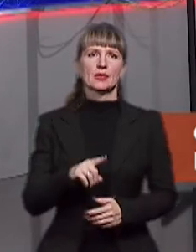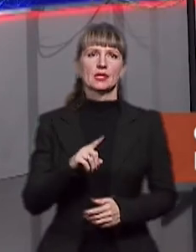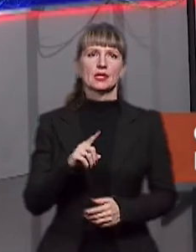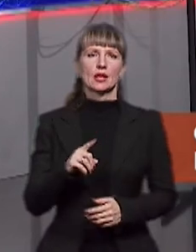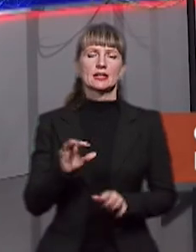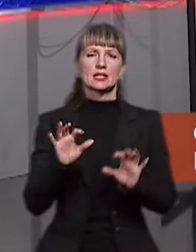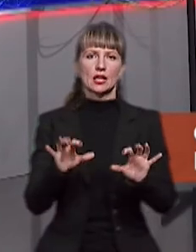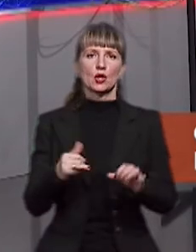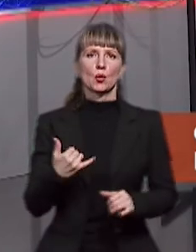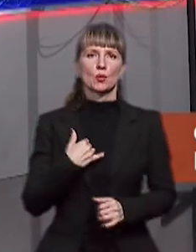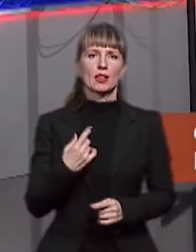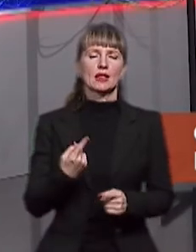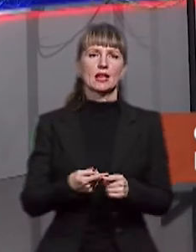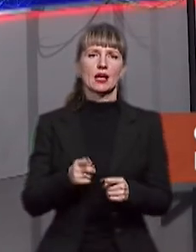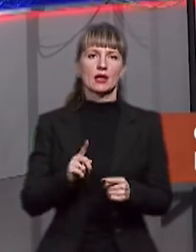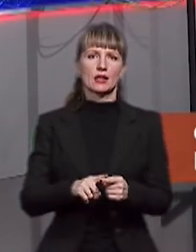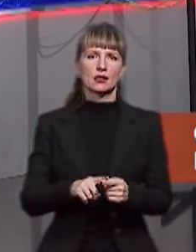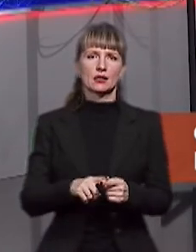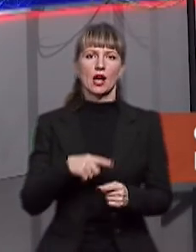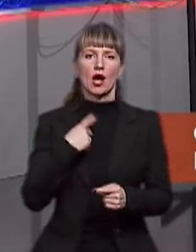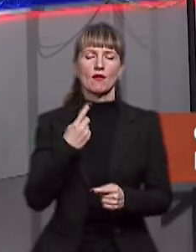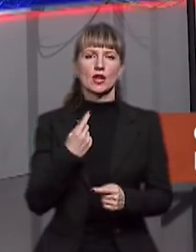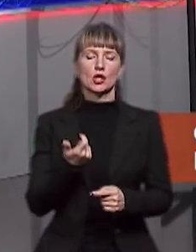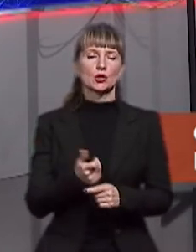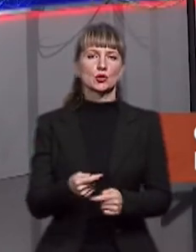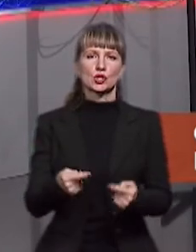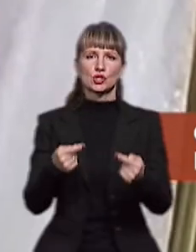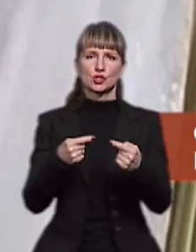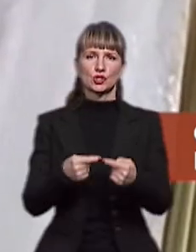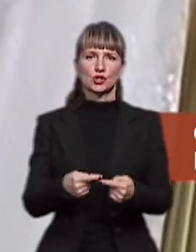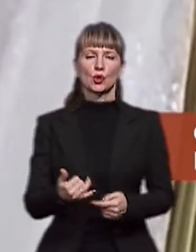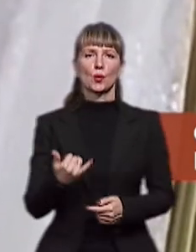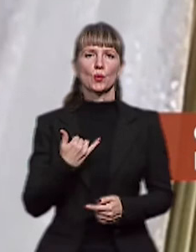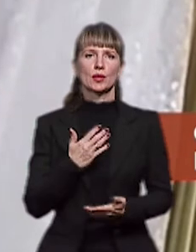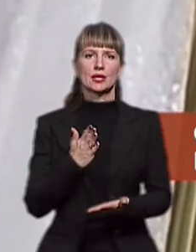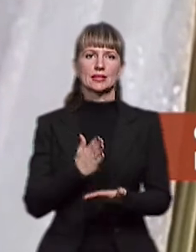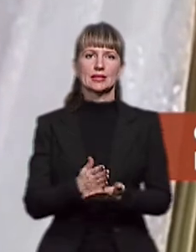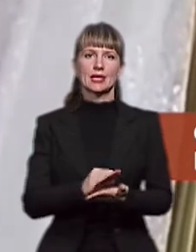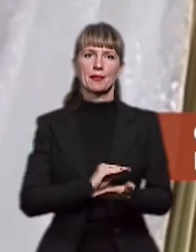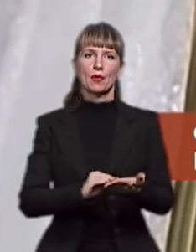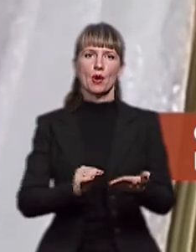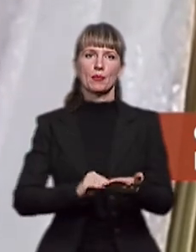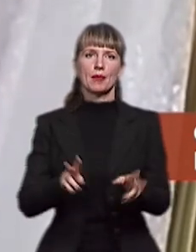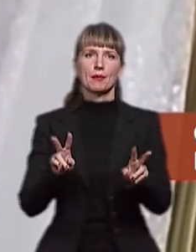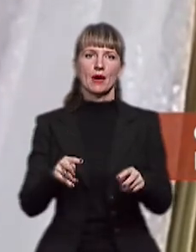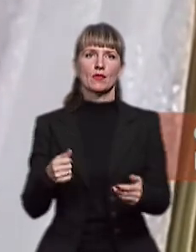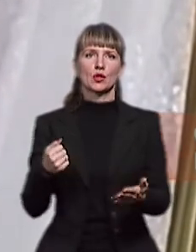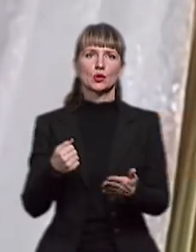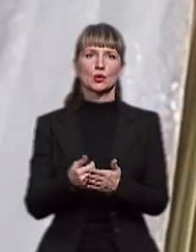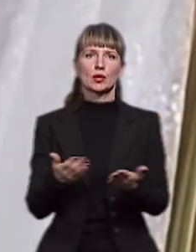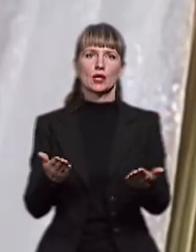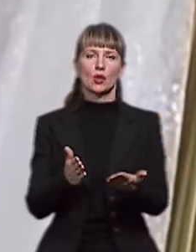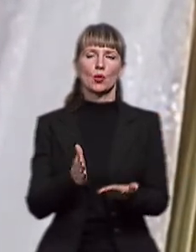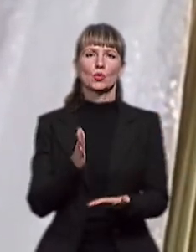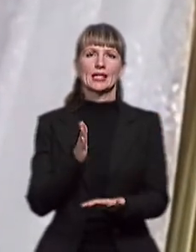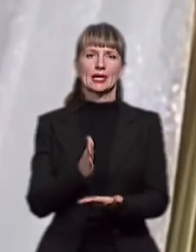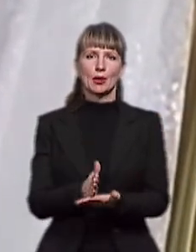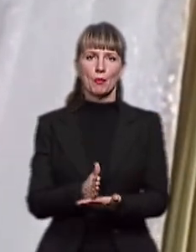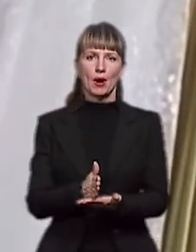Законодавство у нас на цей рахунок висловлюється досить чітко. У нас чітко є прописана норма, відповідно до якої